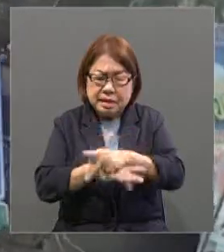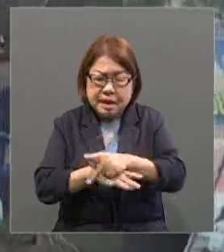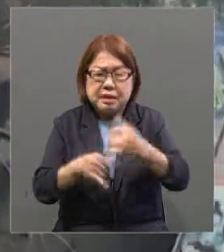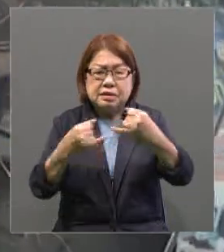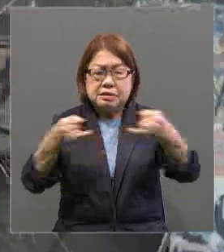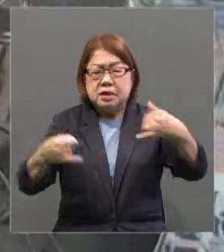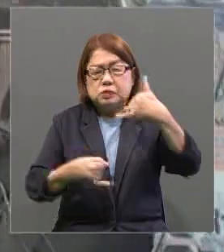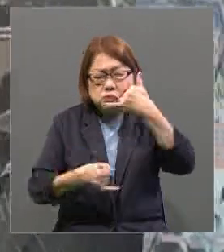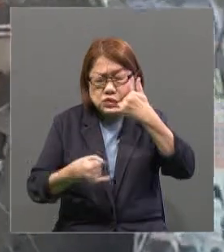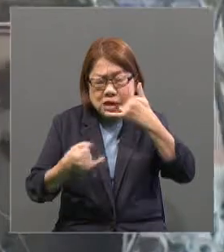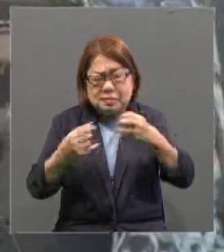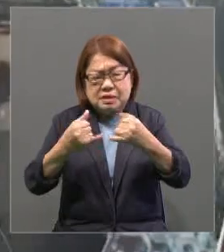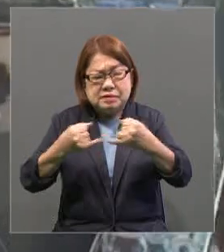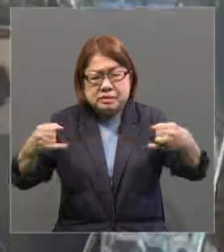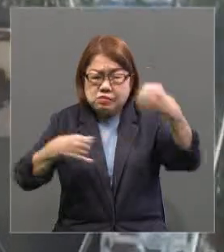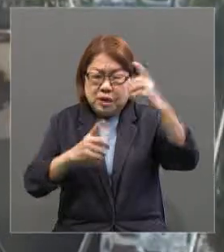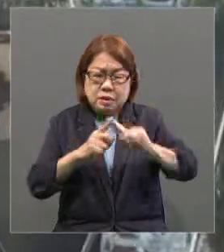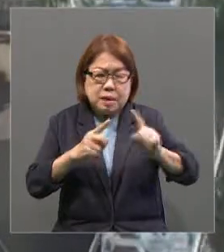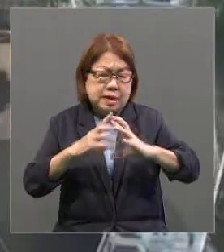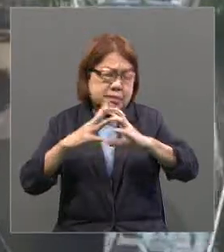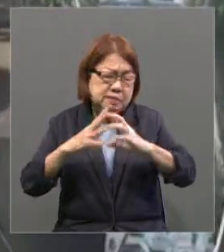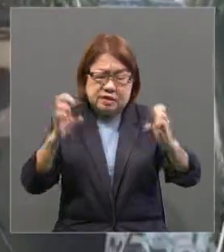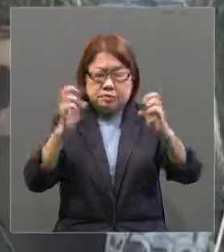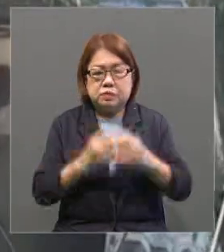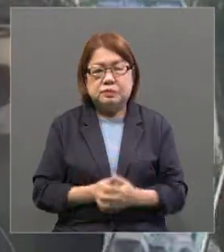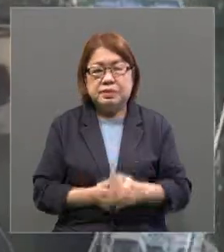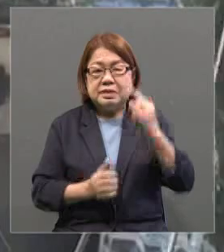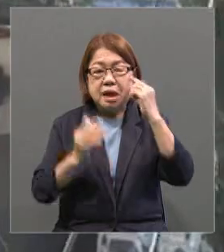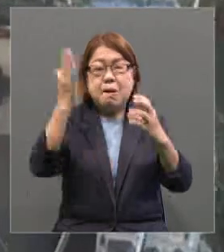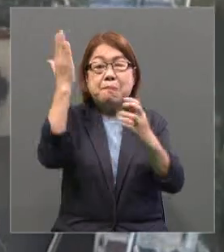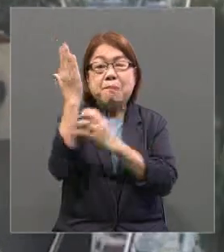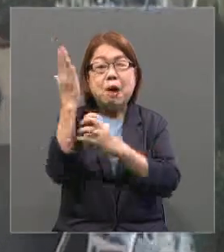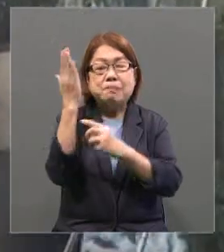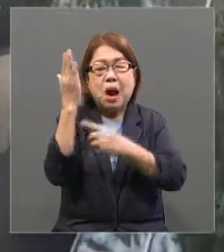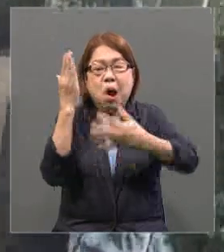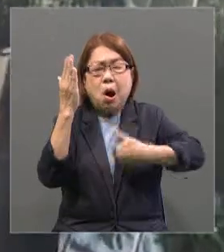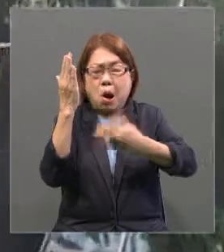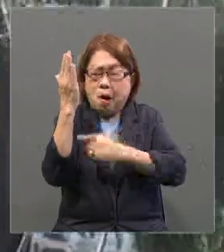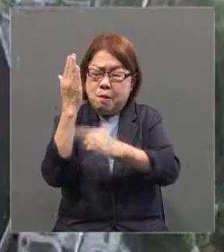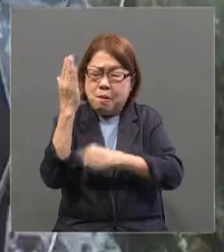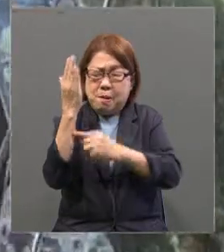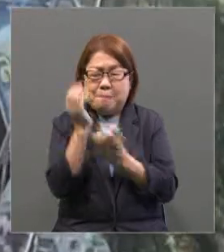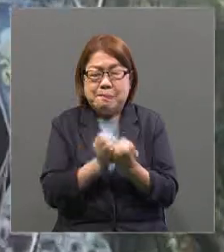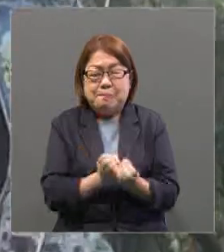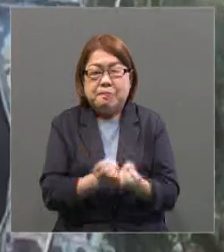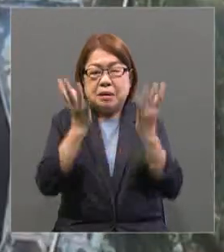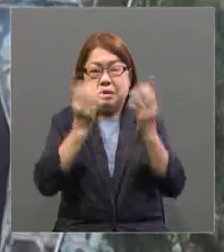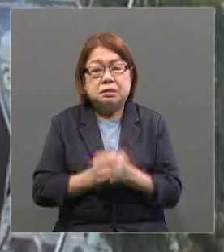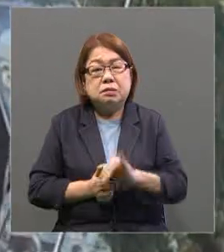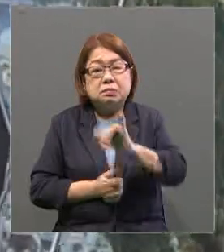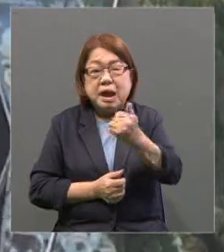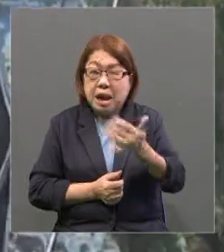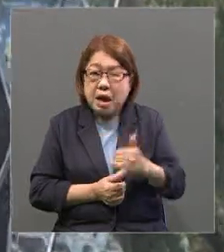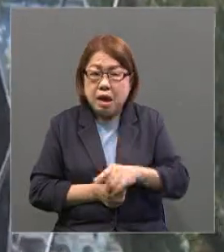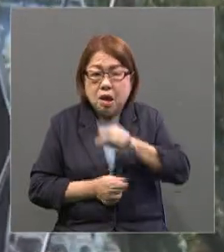ท์แล้วก็สายสื่อสารอื่นๆได้รับความเสียหายทั้งหมดคาดว่าน่าจะเกิดจากหม้อแปลงระเบิดจนเกิดประกายไฟหรืออาจจะมาจากน